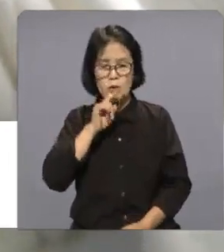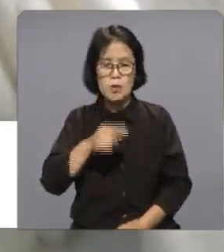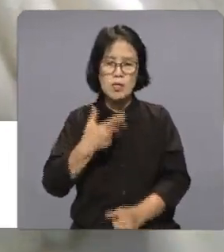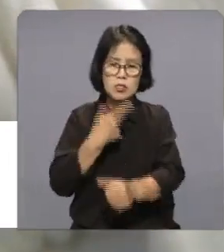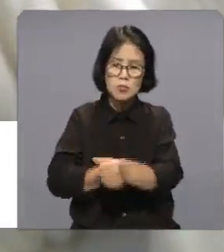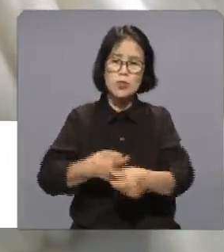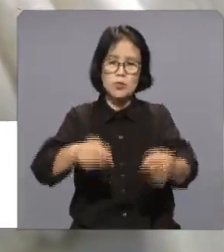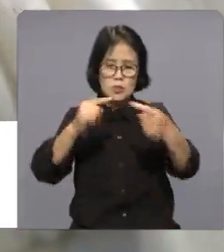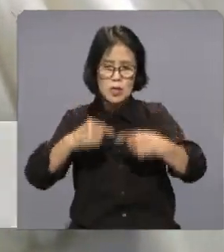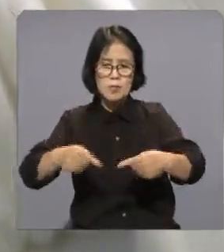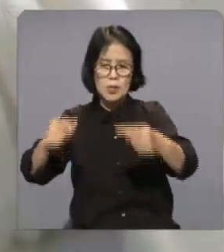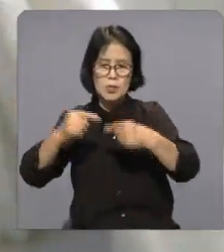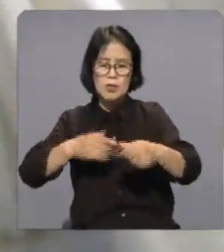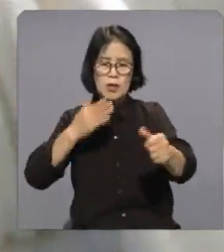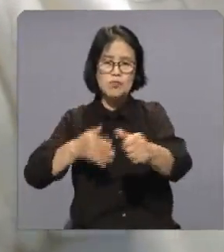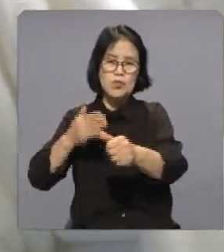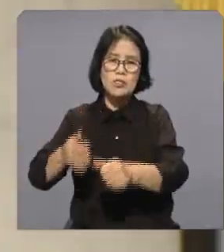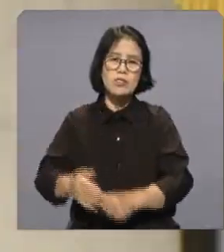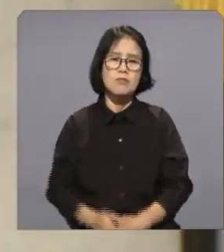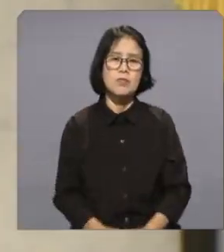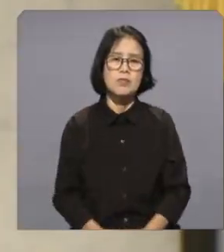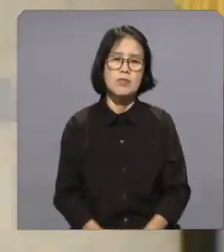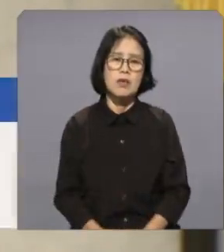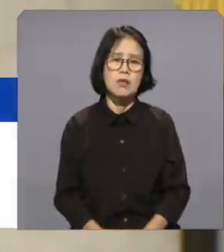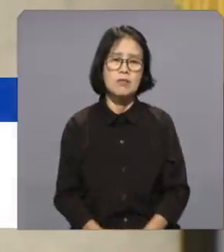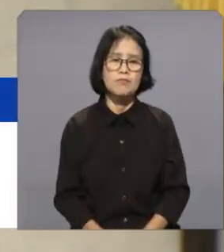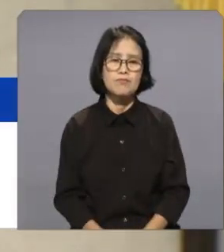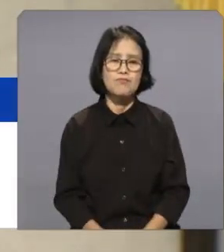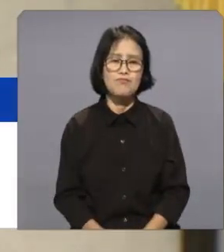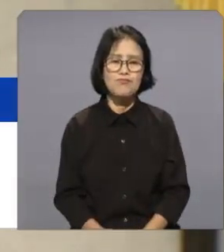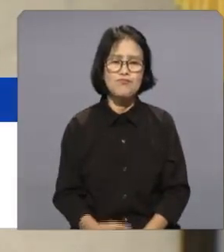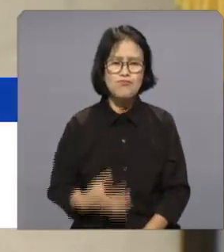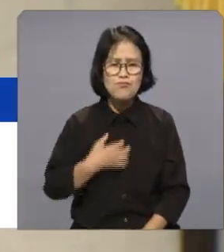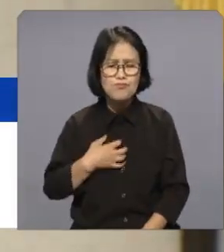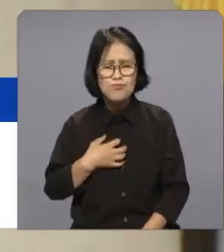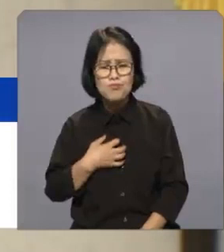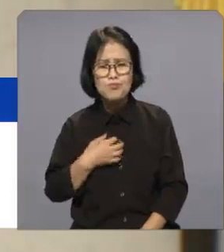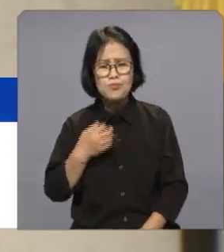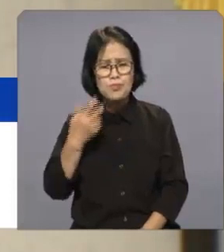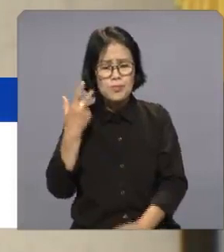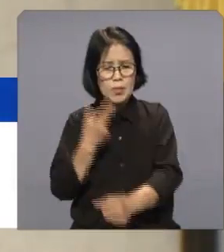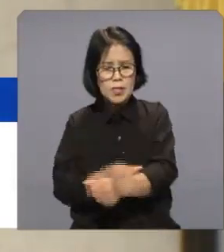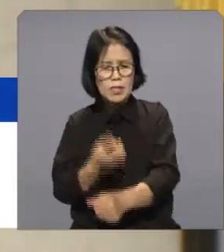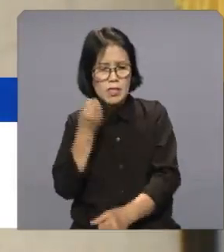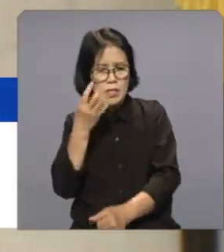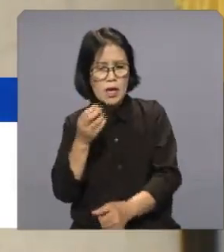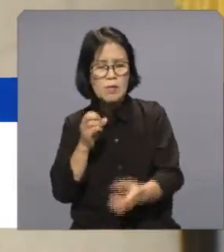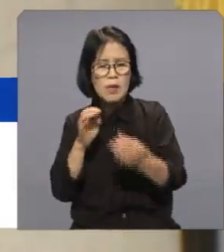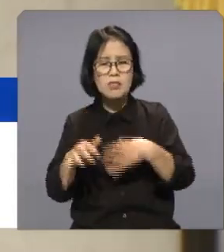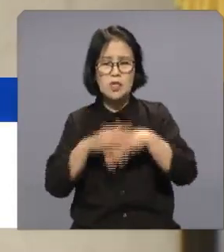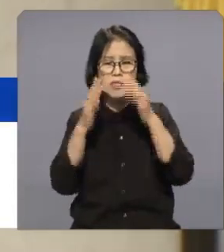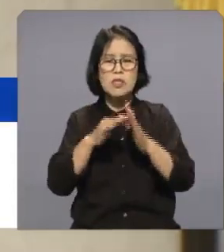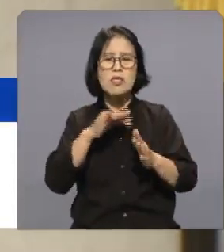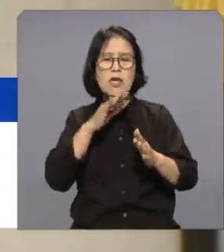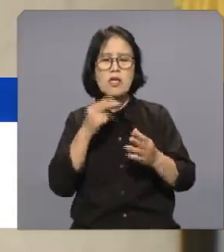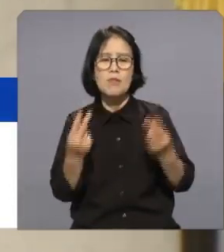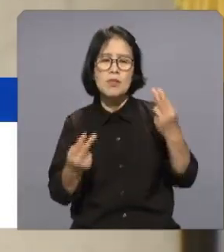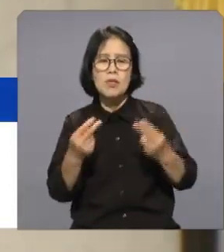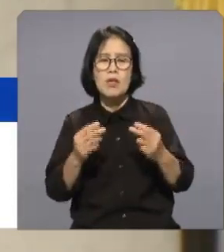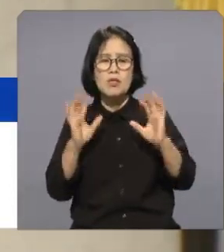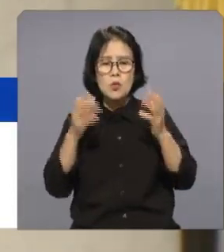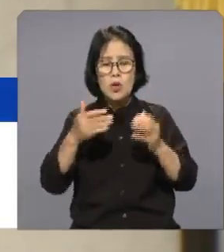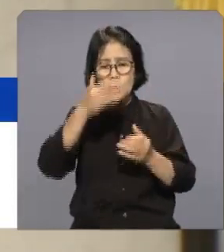접종 참여를 당부했습니다. 우려하시는 백신 이상 반응은 전체 연령에 비해